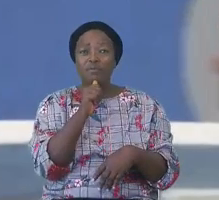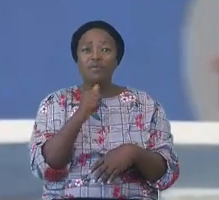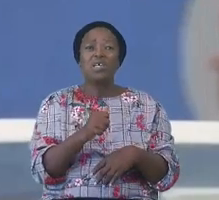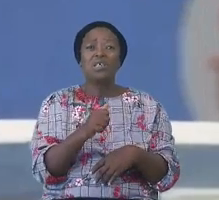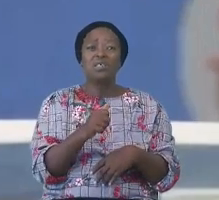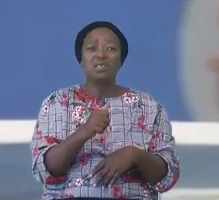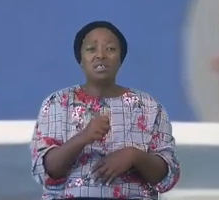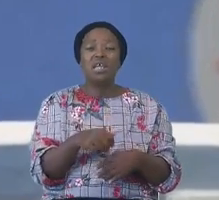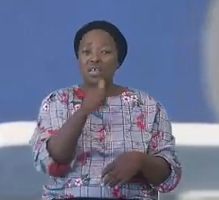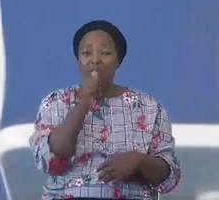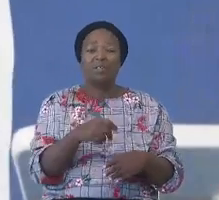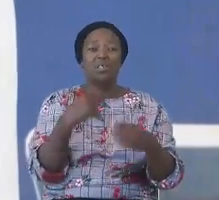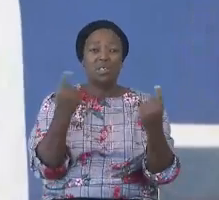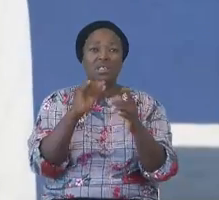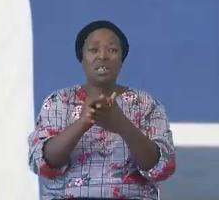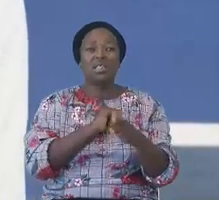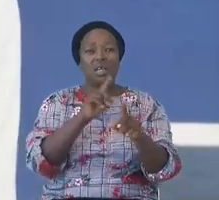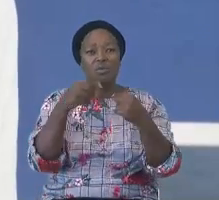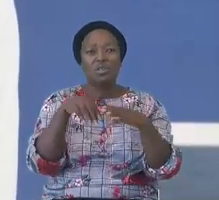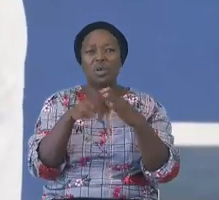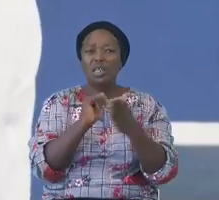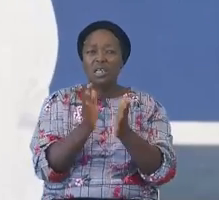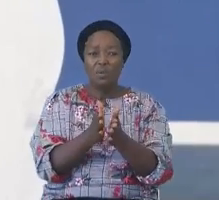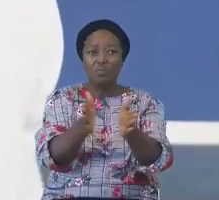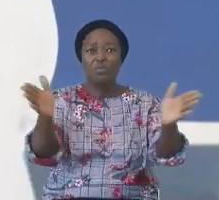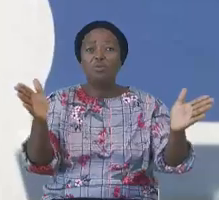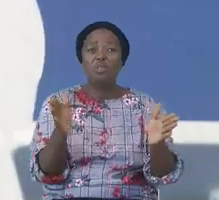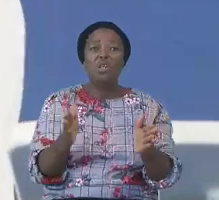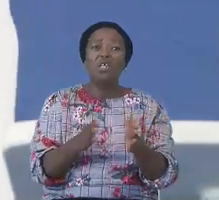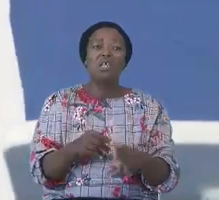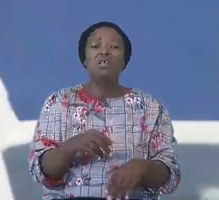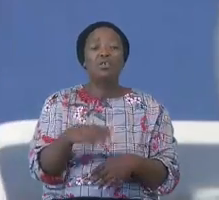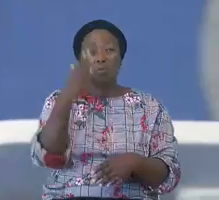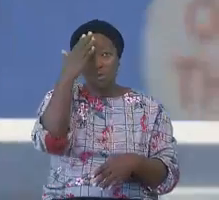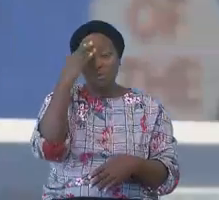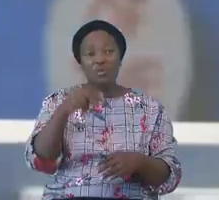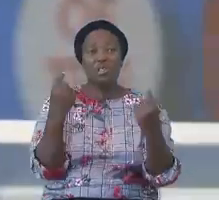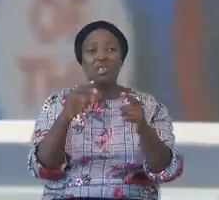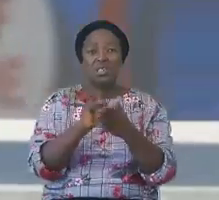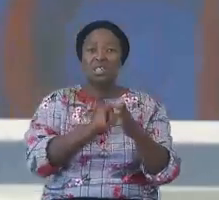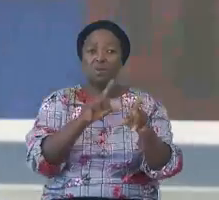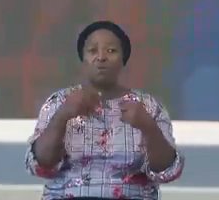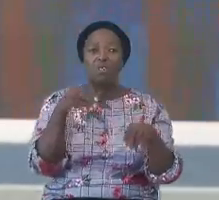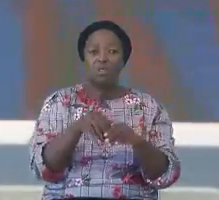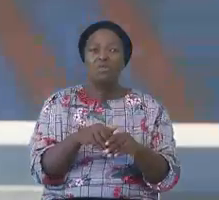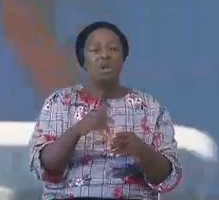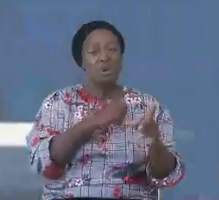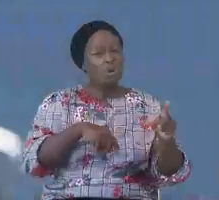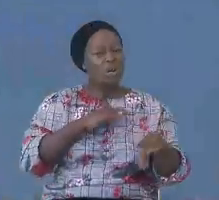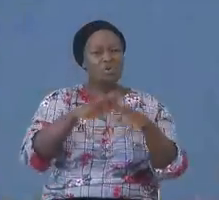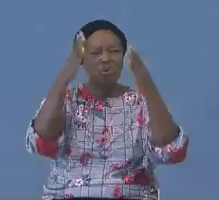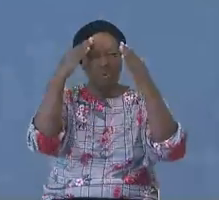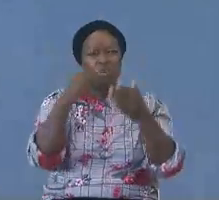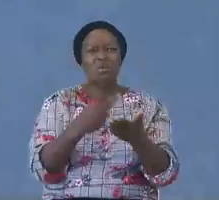l'hypocrisie que j'ai manifestée et les péchés secrets en privé que j'ai commis et les péchés